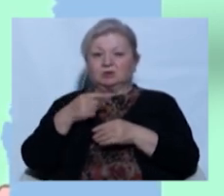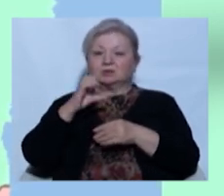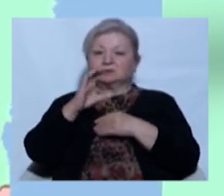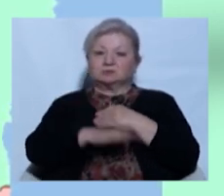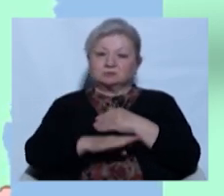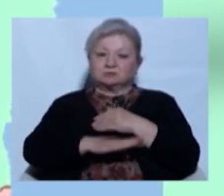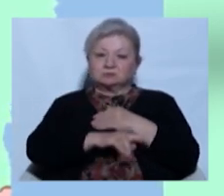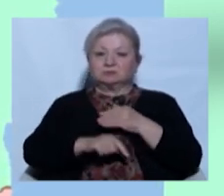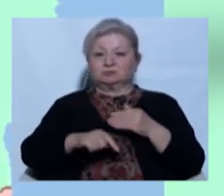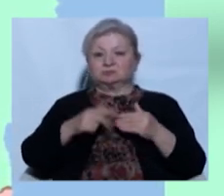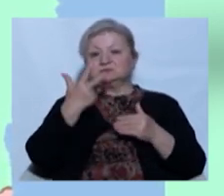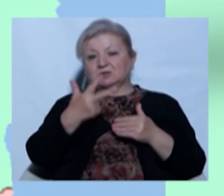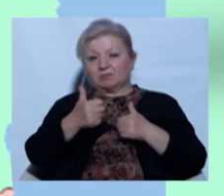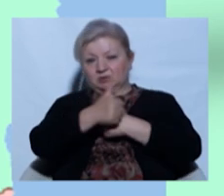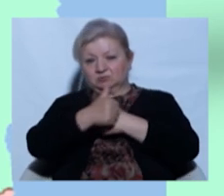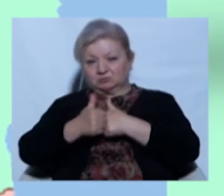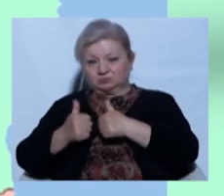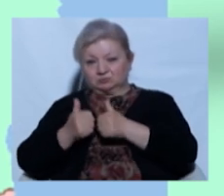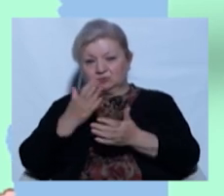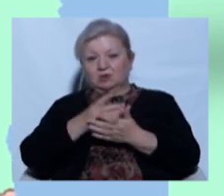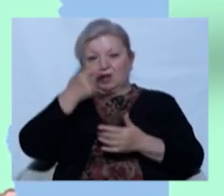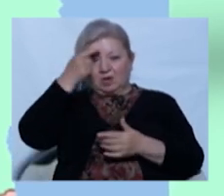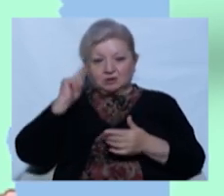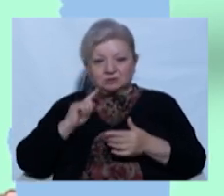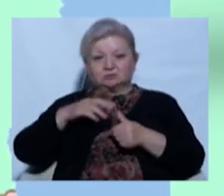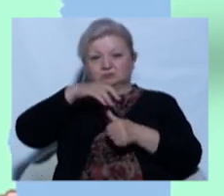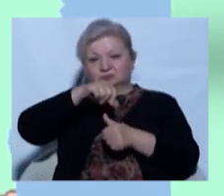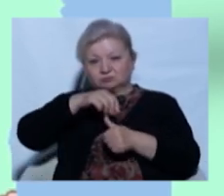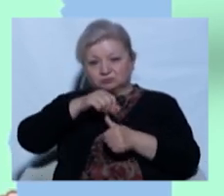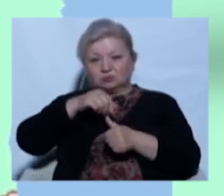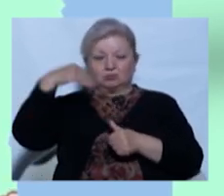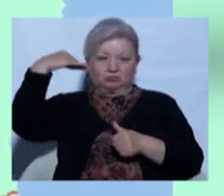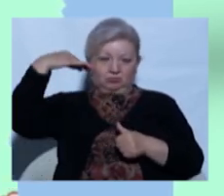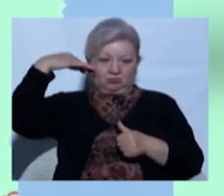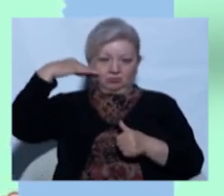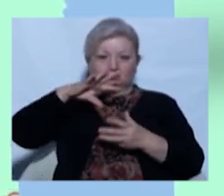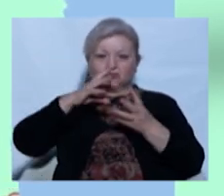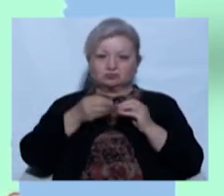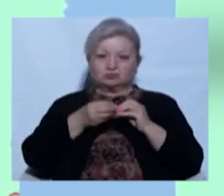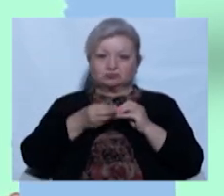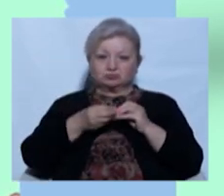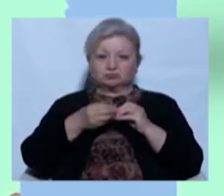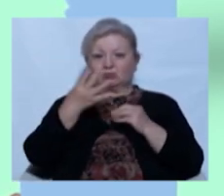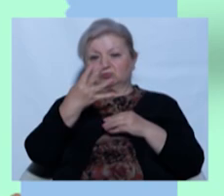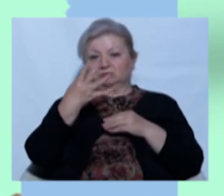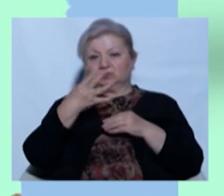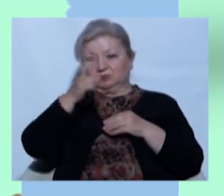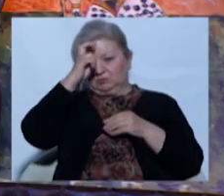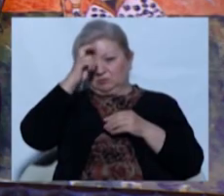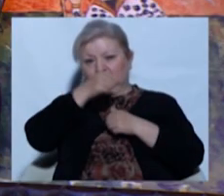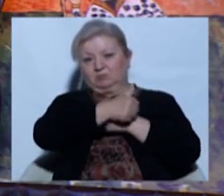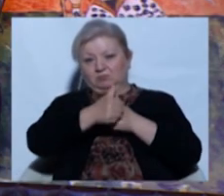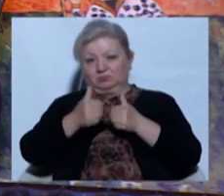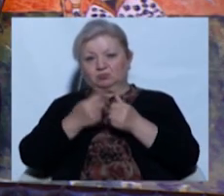სამხრეთით ესაზღვრება 3 ქვეყანა, ეს არის აზერბაიჯანი, სომხეთი და თურქეთი. სულ ეს 4 ქვეყანა არის, რომელიც